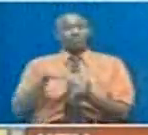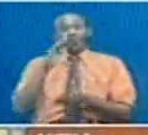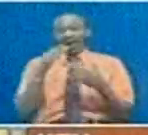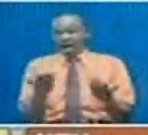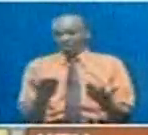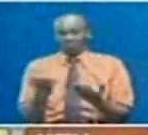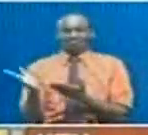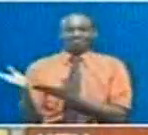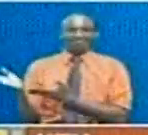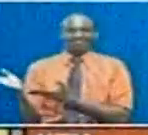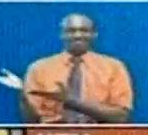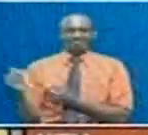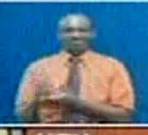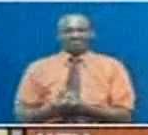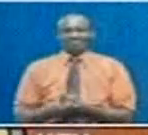zaidi.